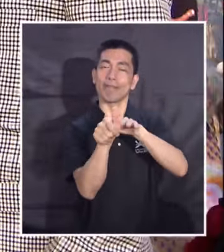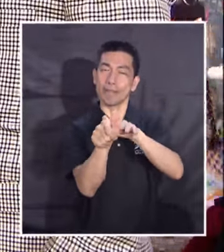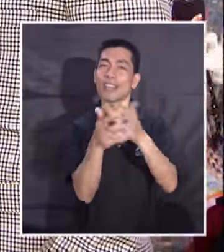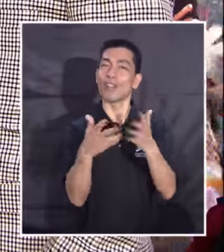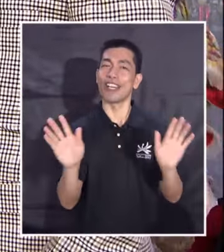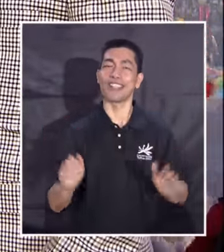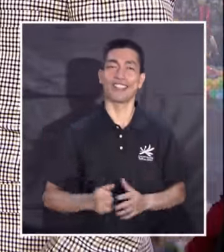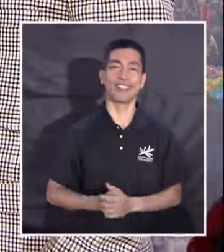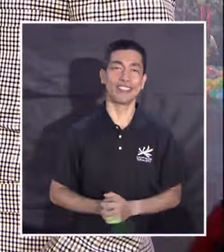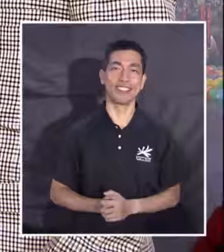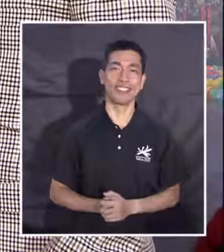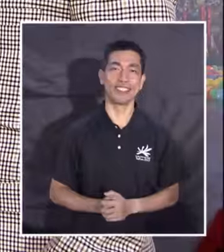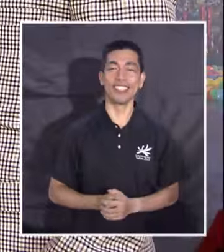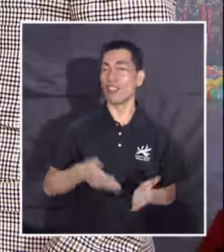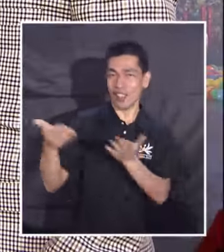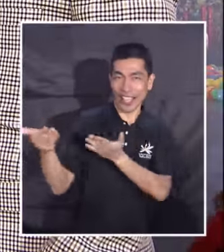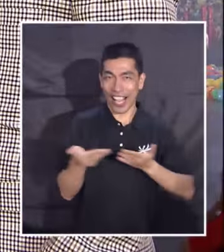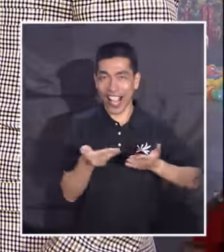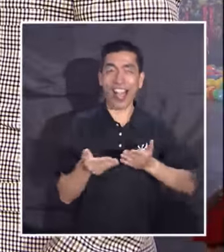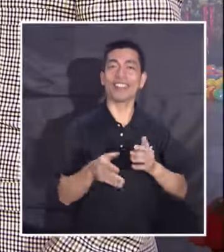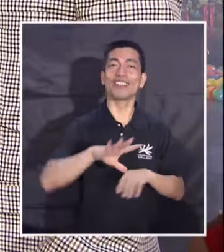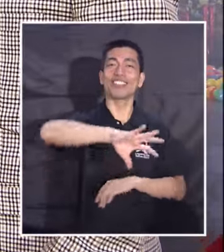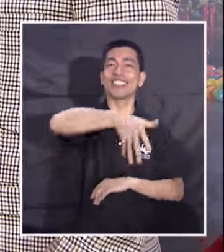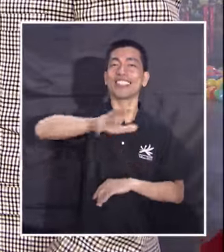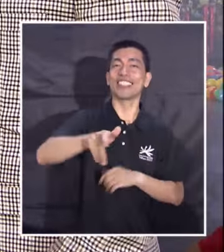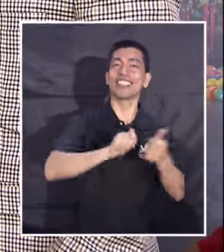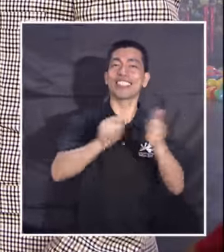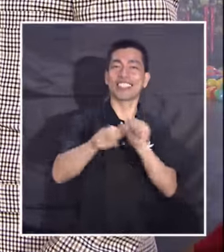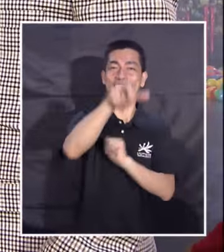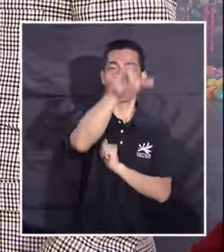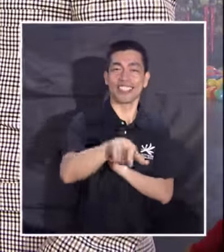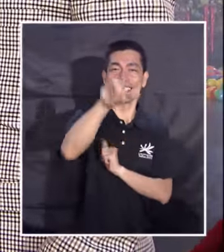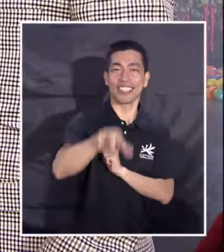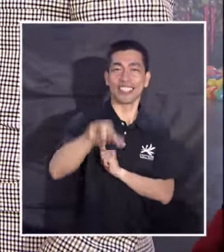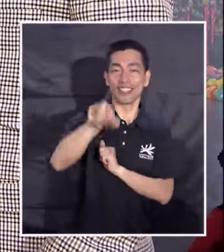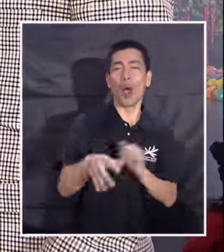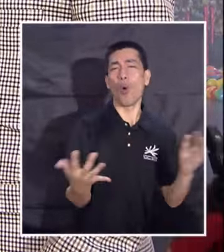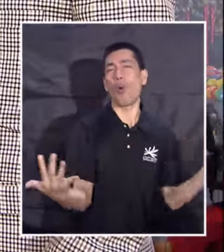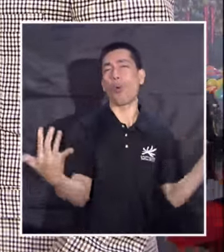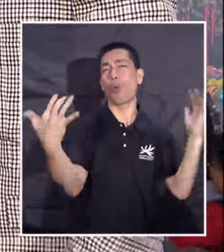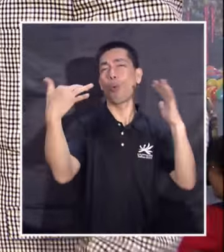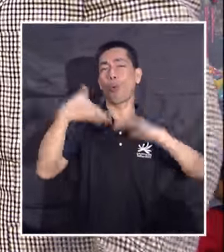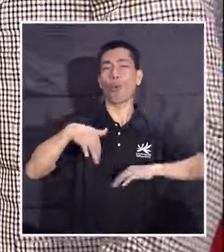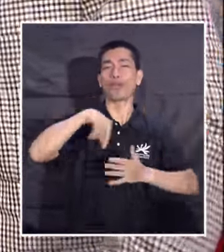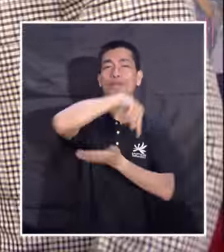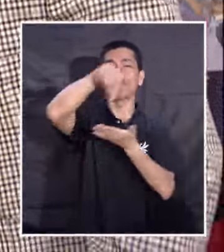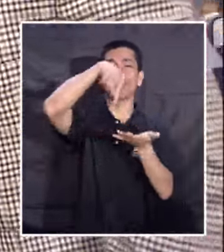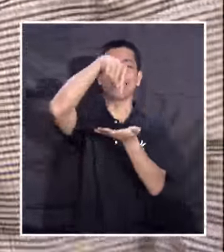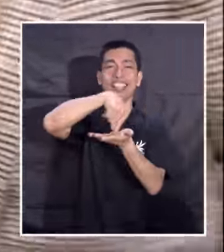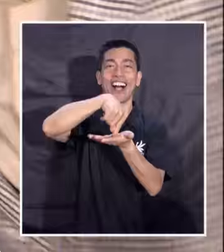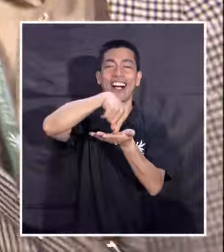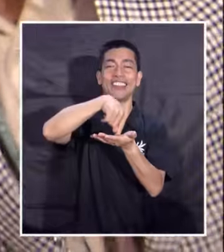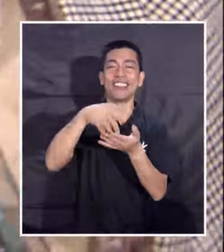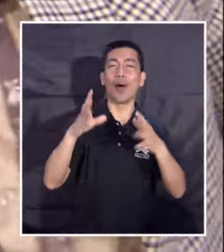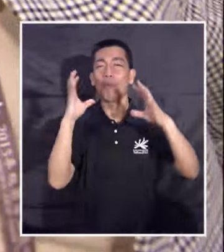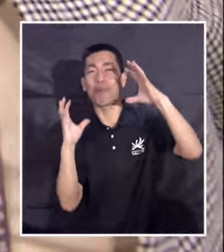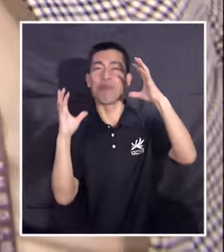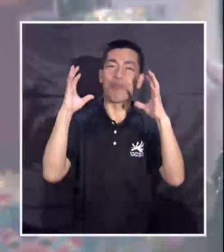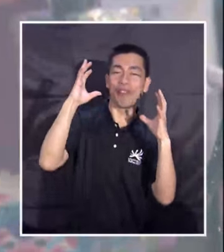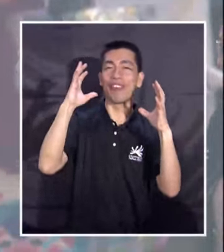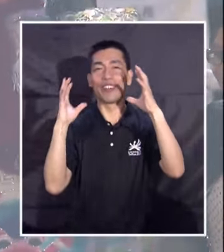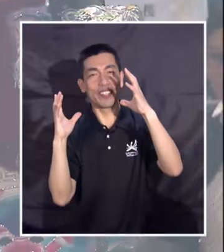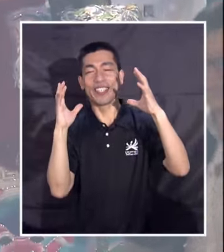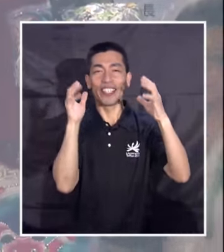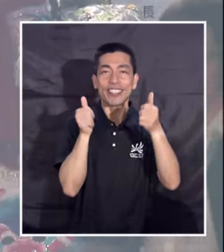那也欢迎各国的选手们可以到我们的舞台的场中央呢，跟可爱的电音三太子们